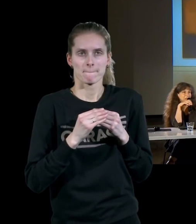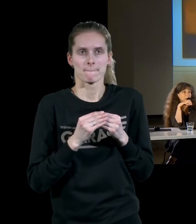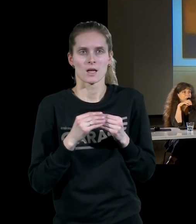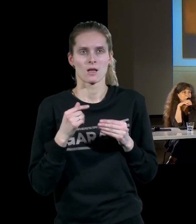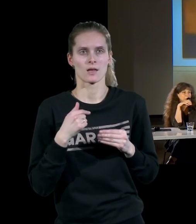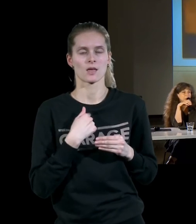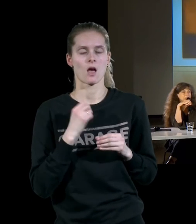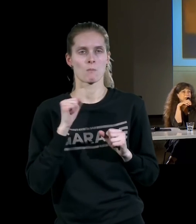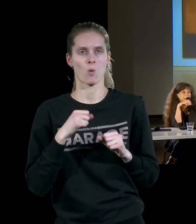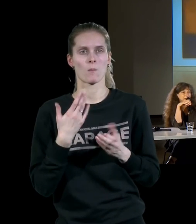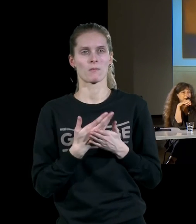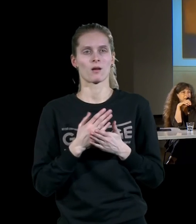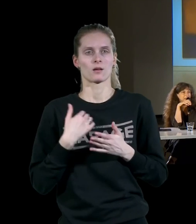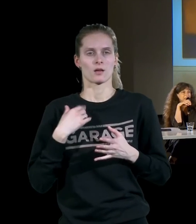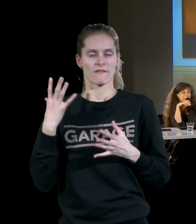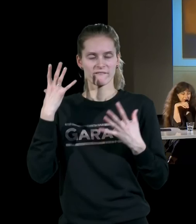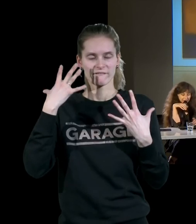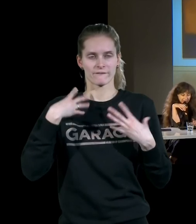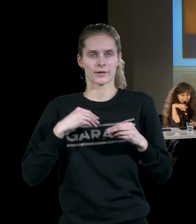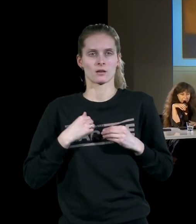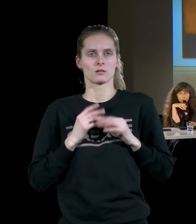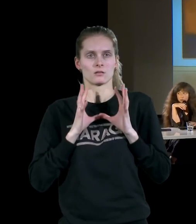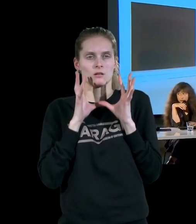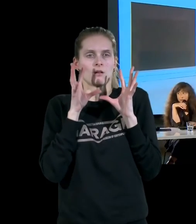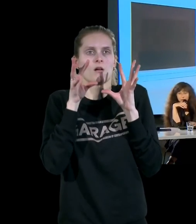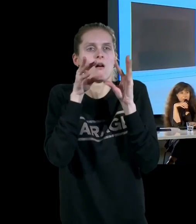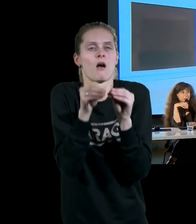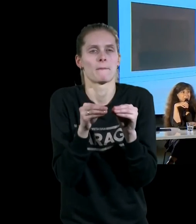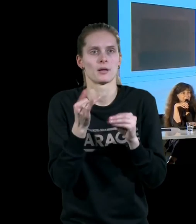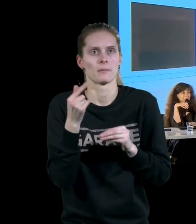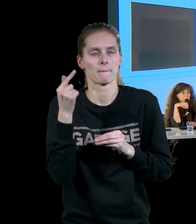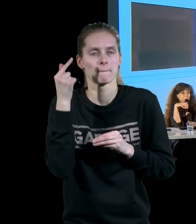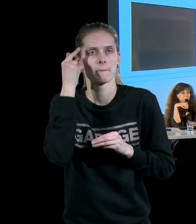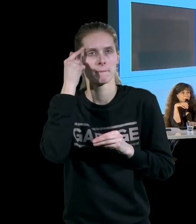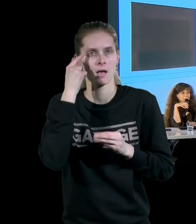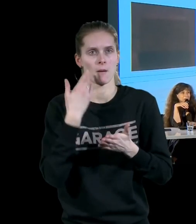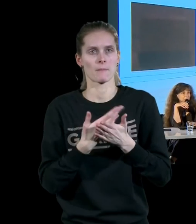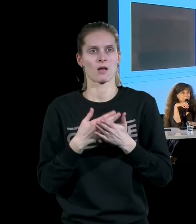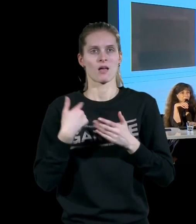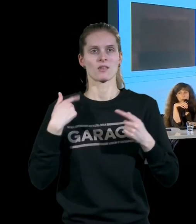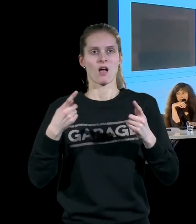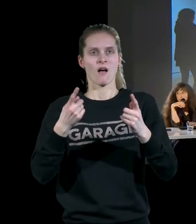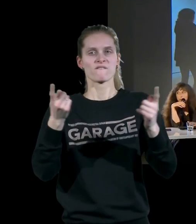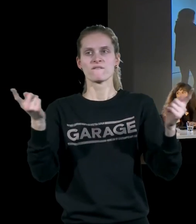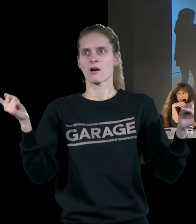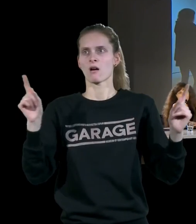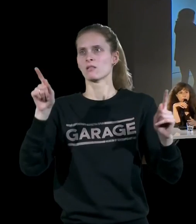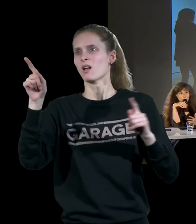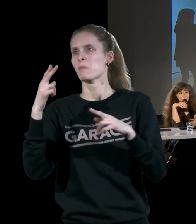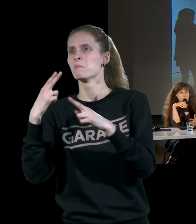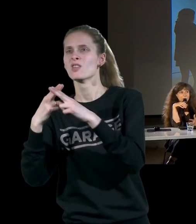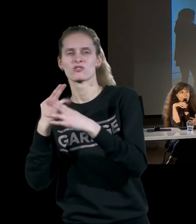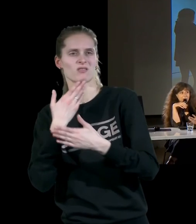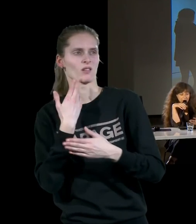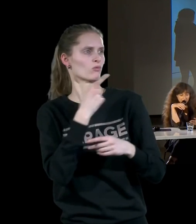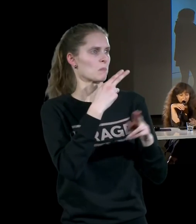может целиком погрузиться. Это картина, которая своим форматом отменяет то, что находится вокруг нее. Поэтому очень важно, чтобы